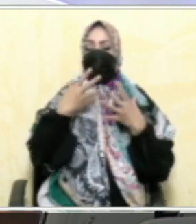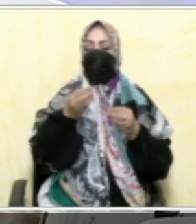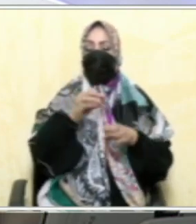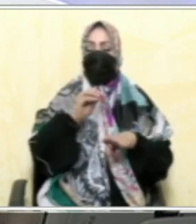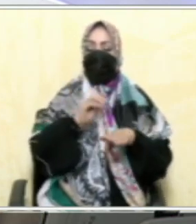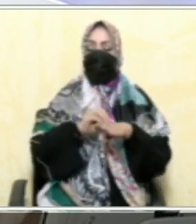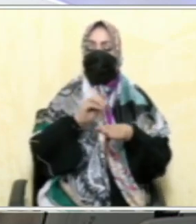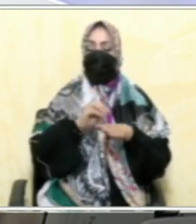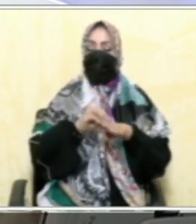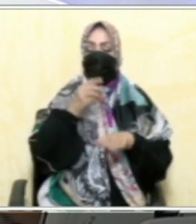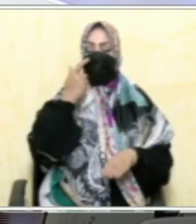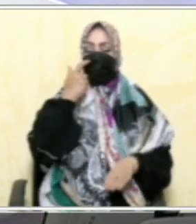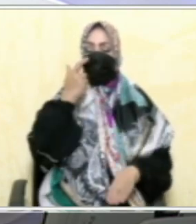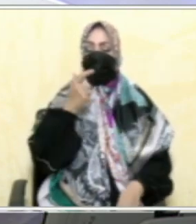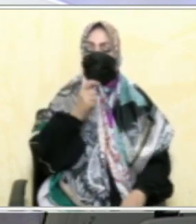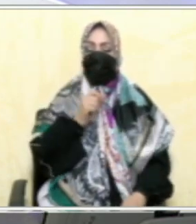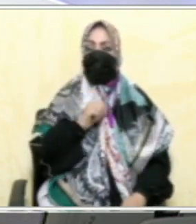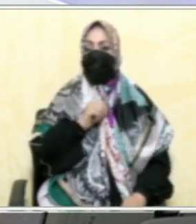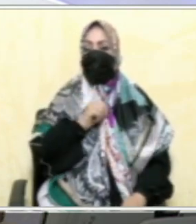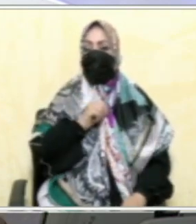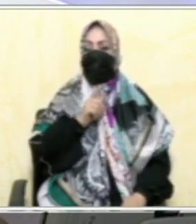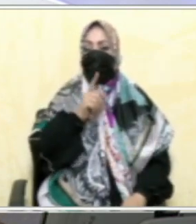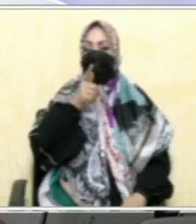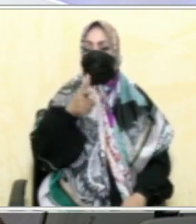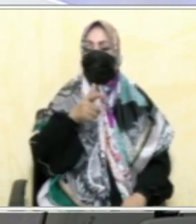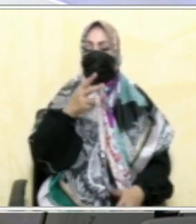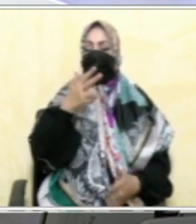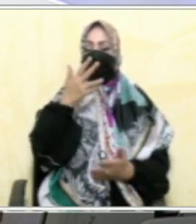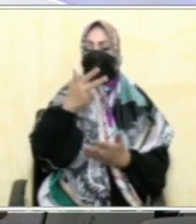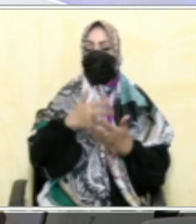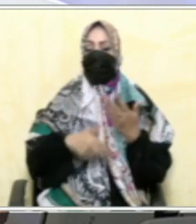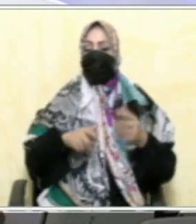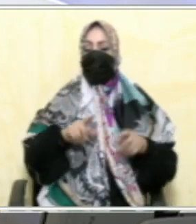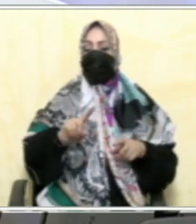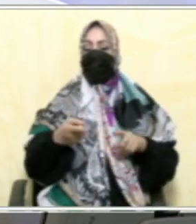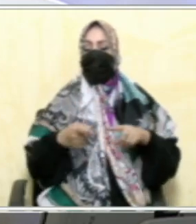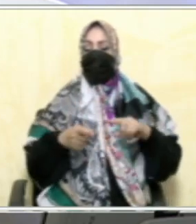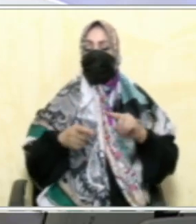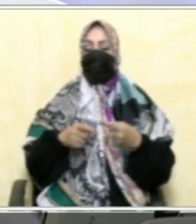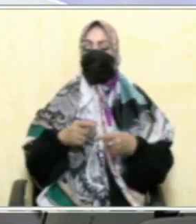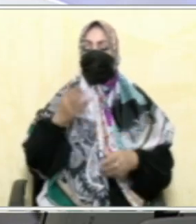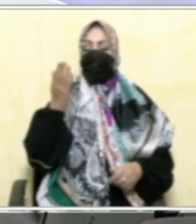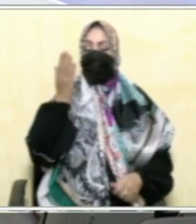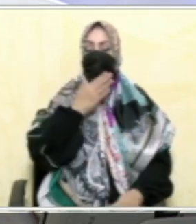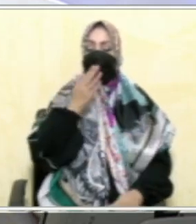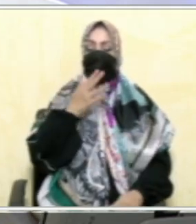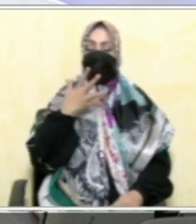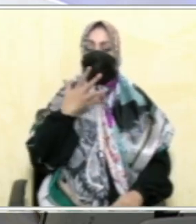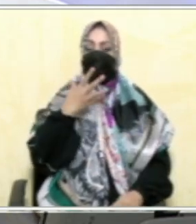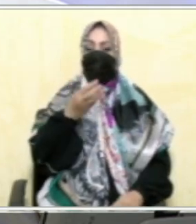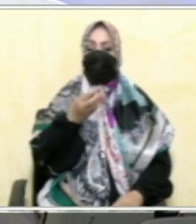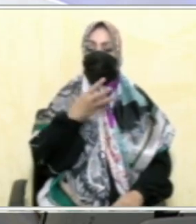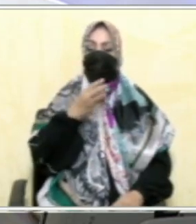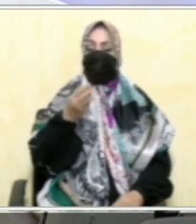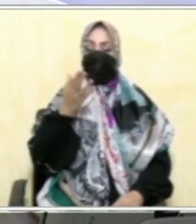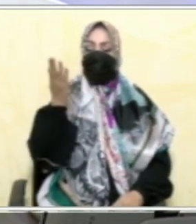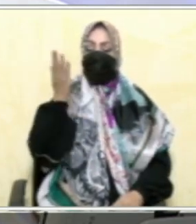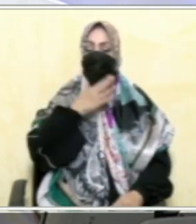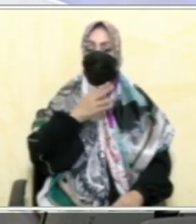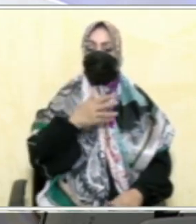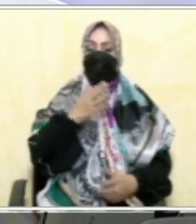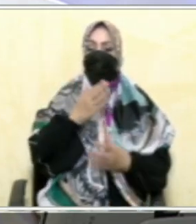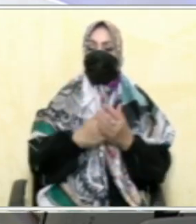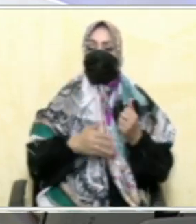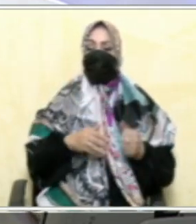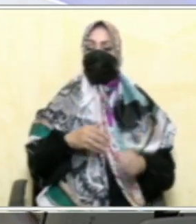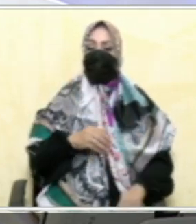متعددة، وهي ظاهرة أولاد الأبلات سميناها، أولاد المدرسات. هؤلاء يعني عند بعض الناس